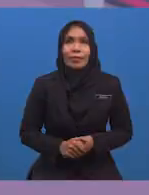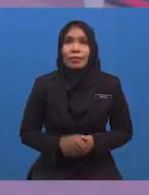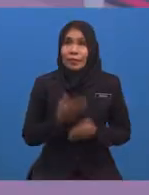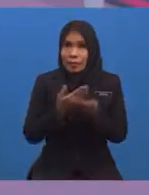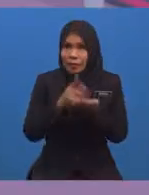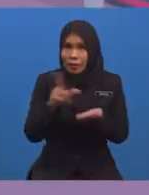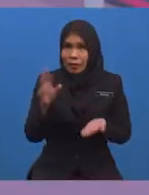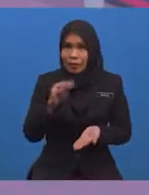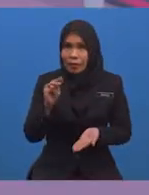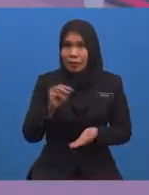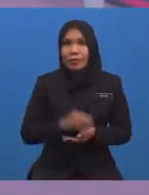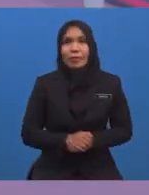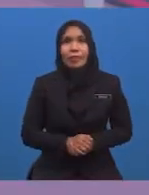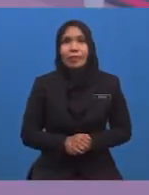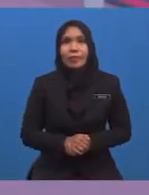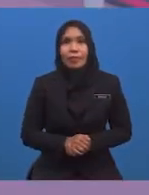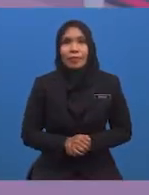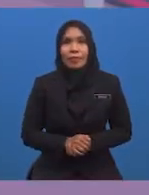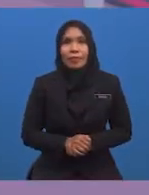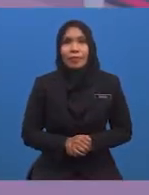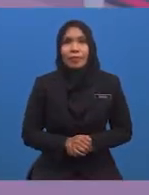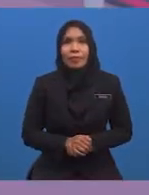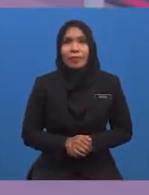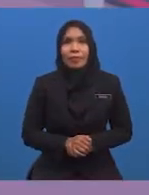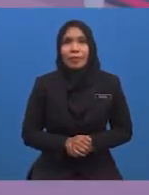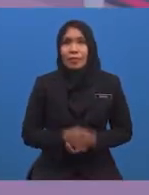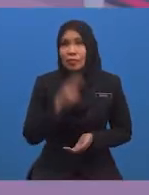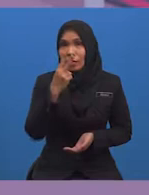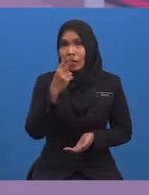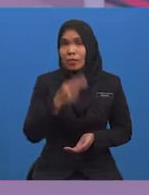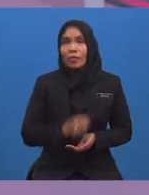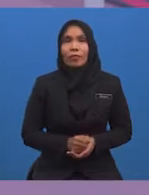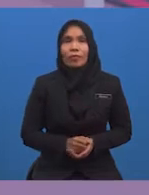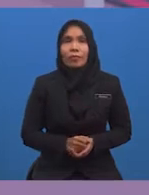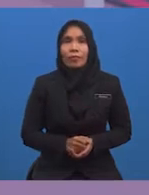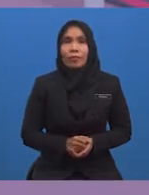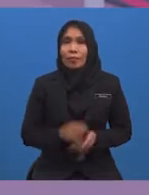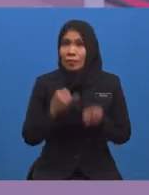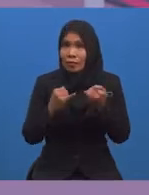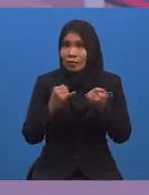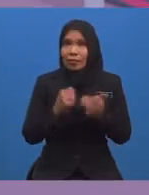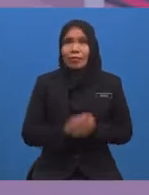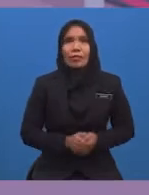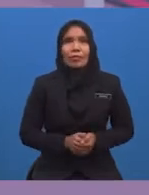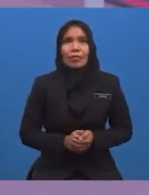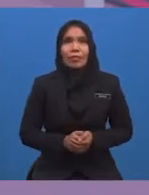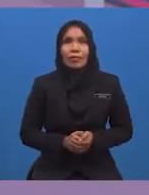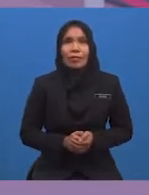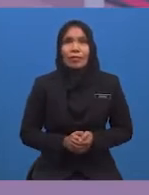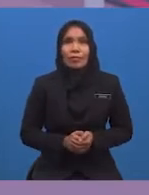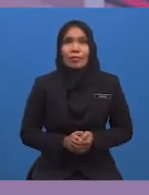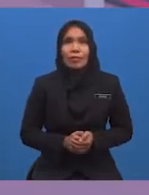Baiklah, murid-murid. Kita lihat pula kepentingan saliran yang terakhir iaitu pengairan dan